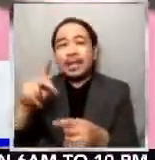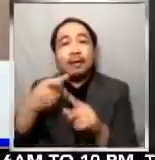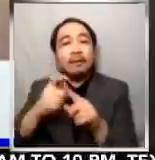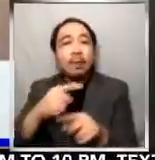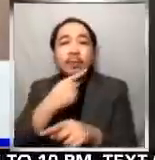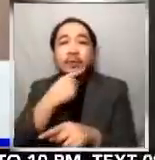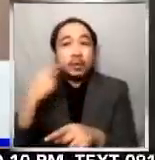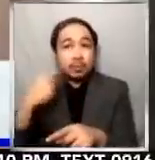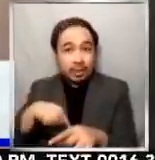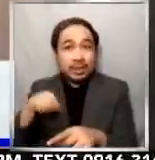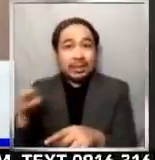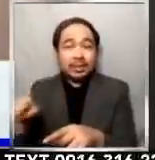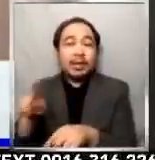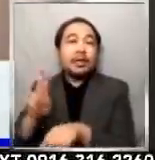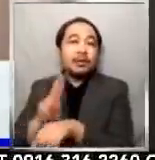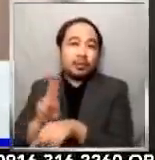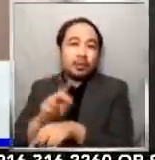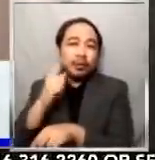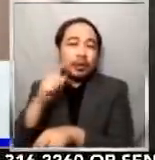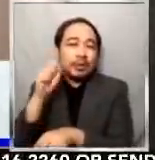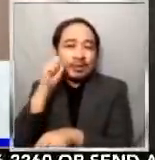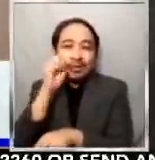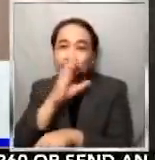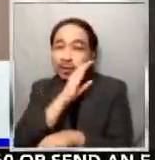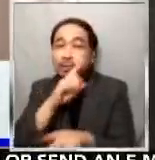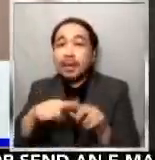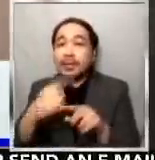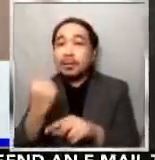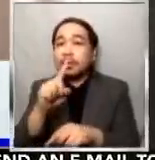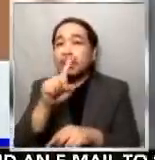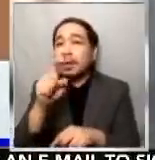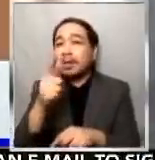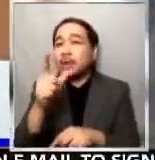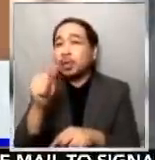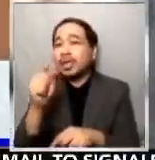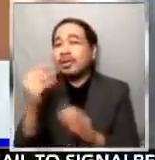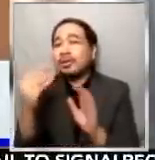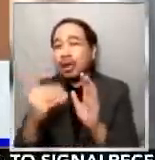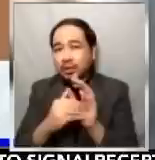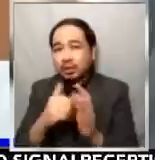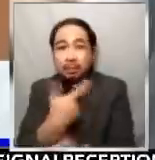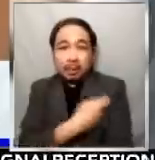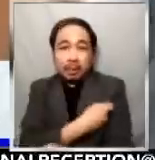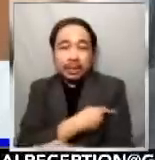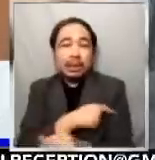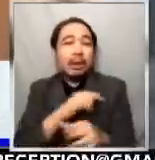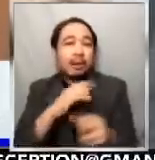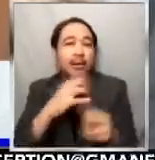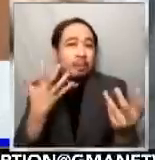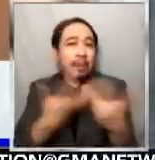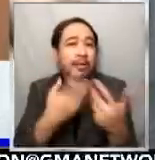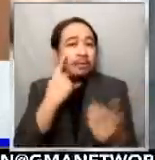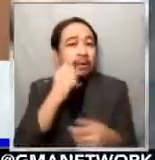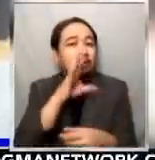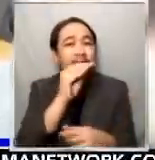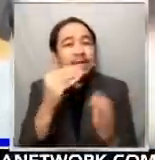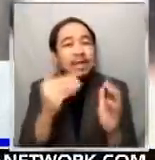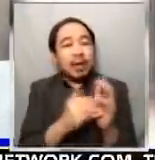citizen. Pero 100,000 doses lamang na sapat sa 50,000 na tao dahil 2 doses din ang kailangan ang ikinumit ng